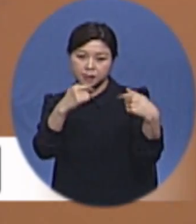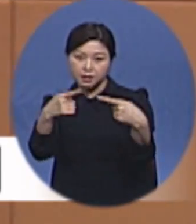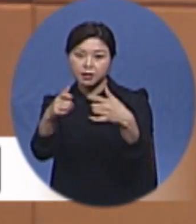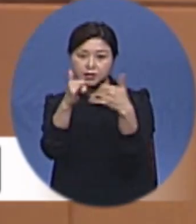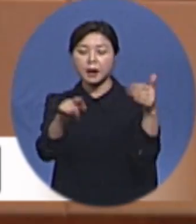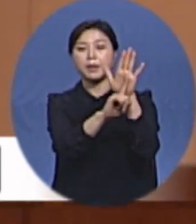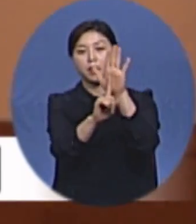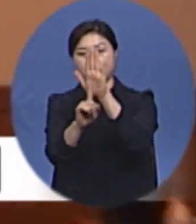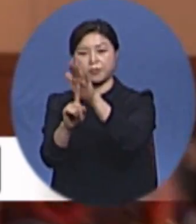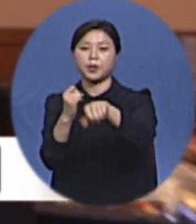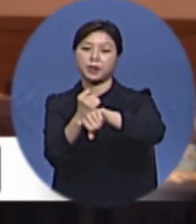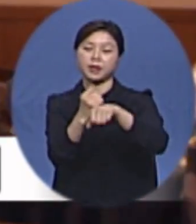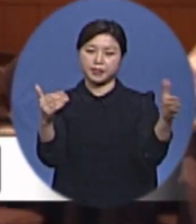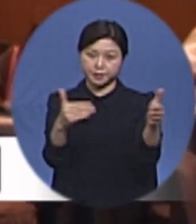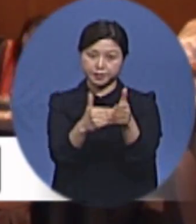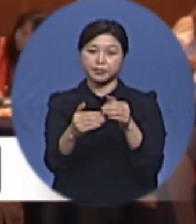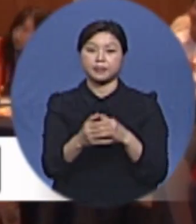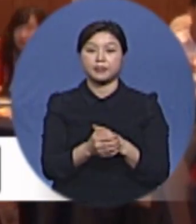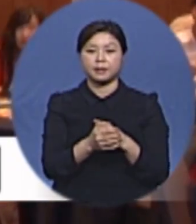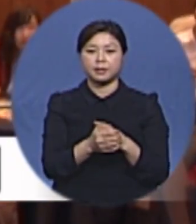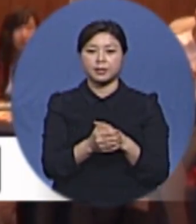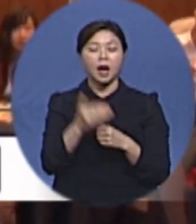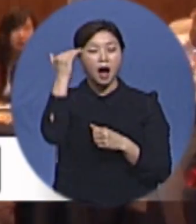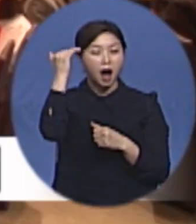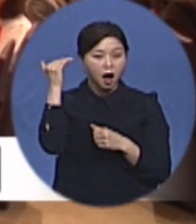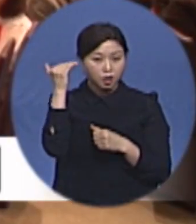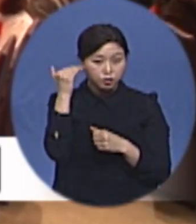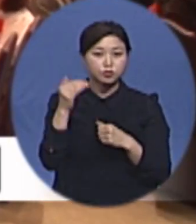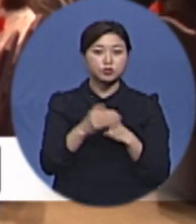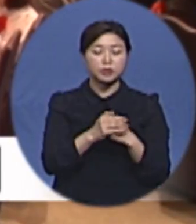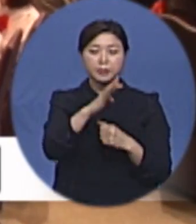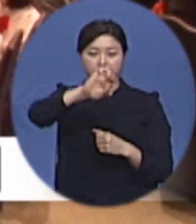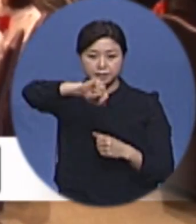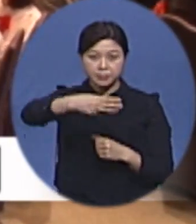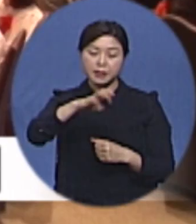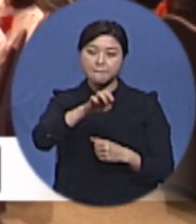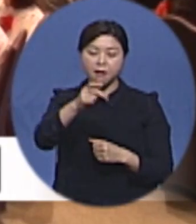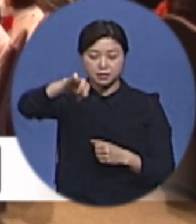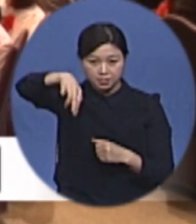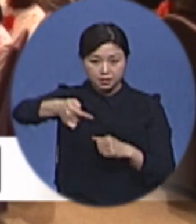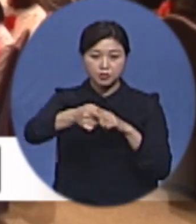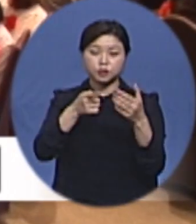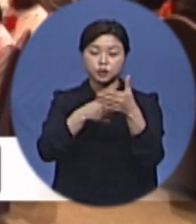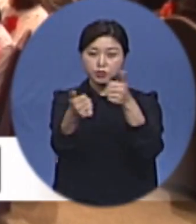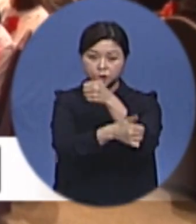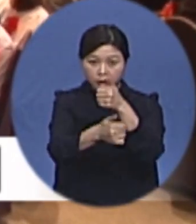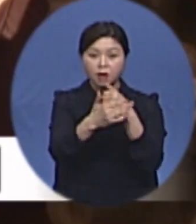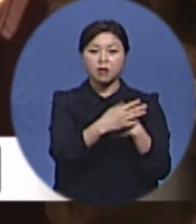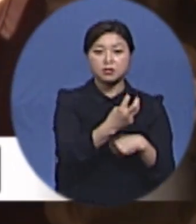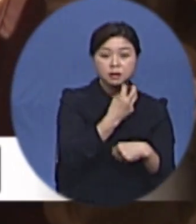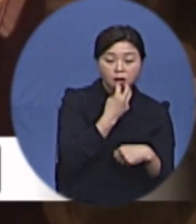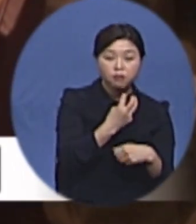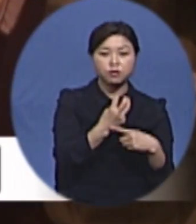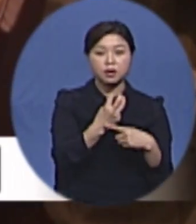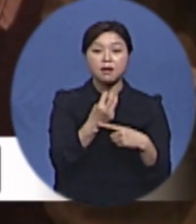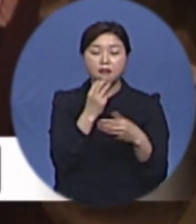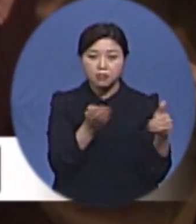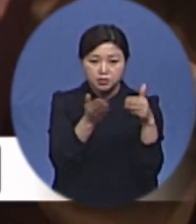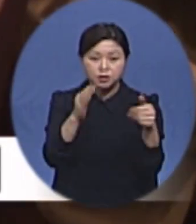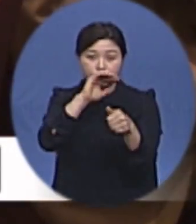시간 등으로 진행됐습니다. 한편 한국 피플 퍼스트 추진위원회는 서울, 경기, 충북, 대구 등